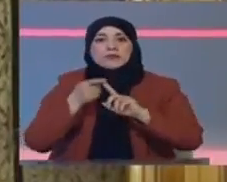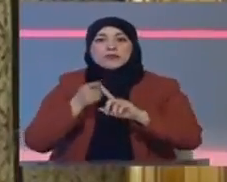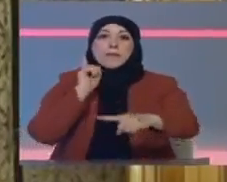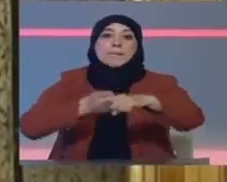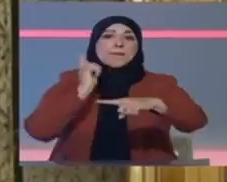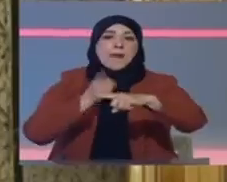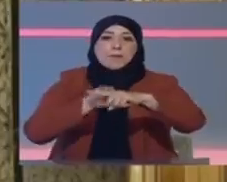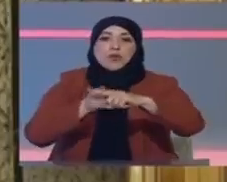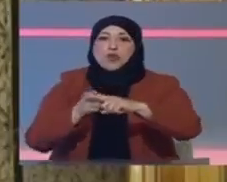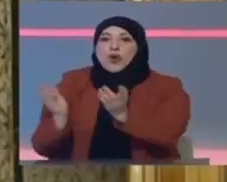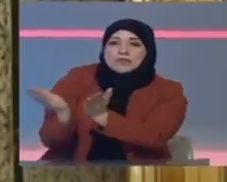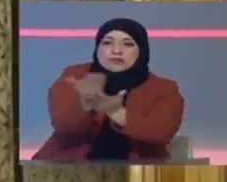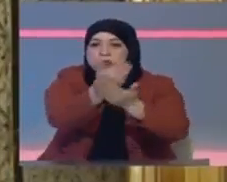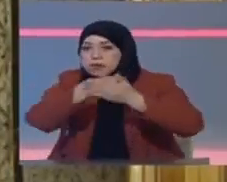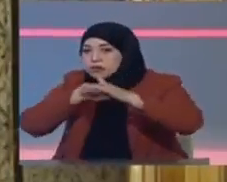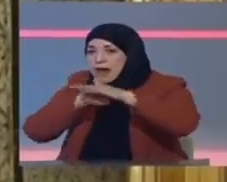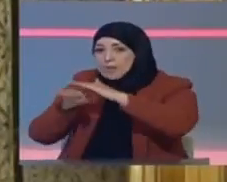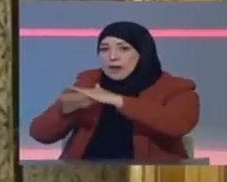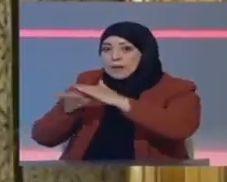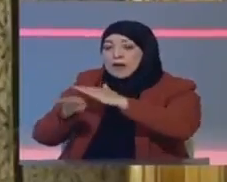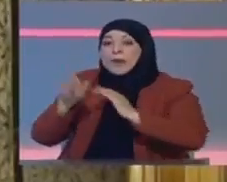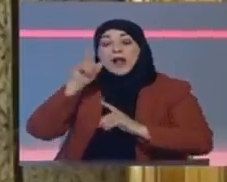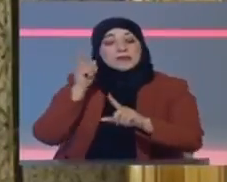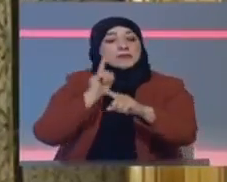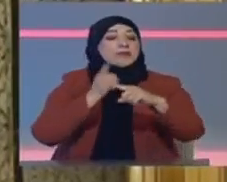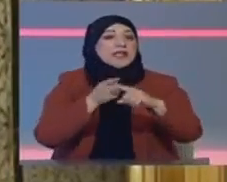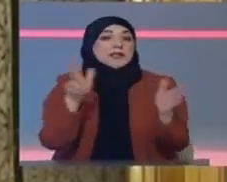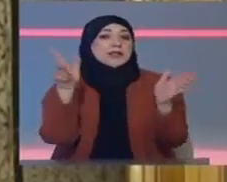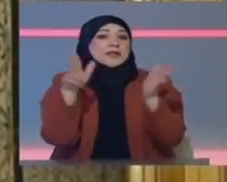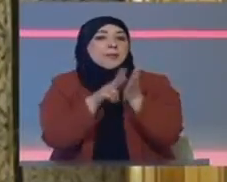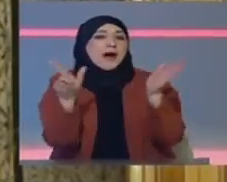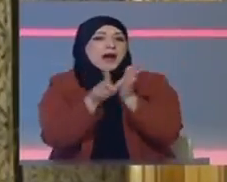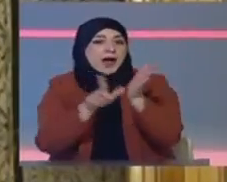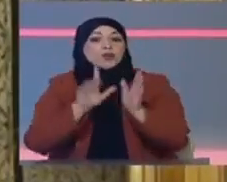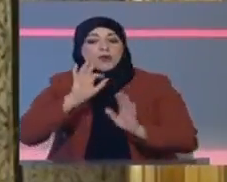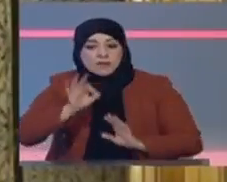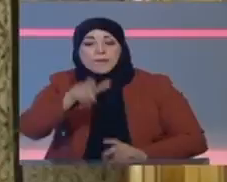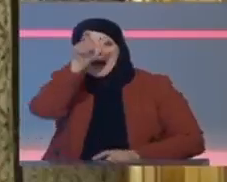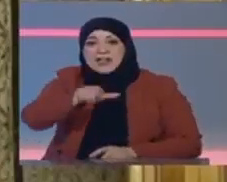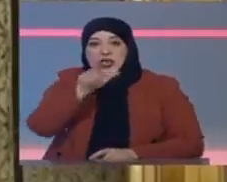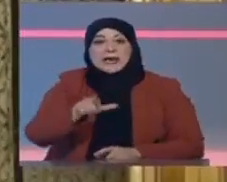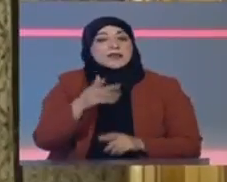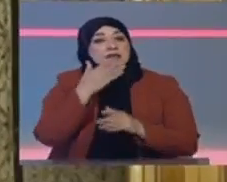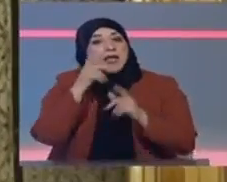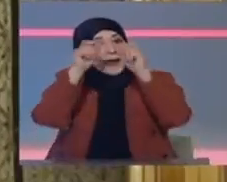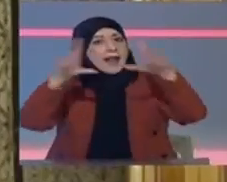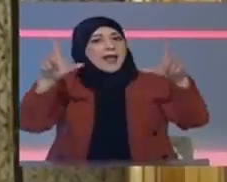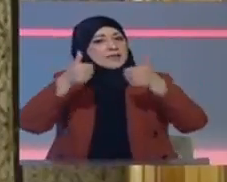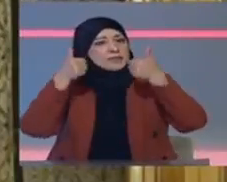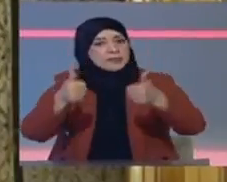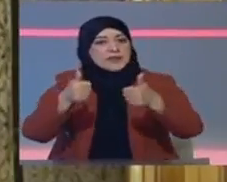بقوه الشعب والمحتكرين البعض منهم لانه تم الوطنيين من الصادقين نعم كذلك